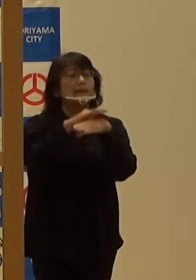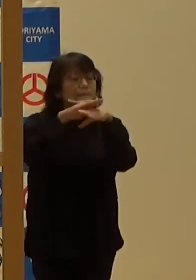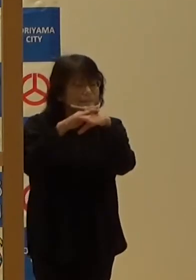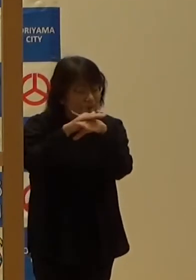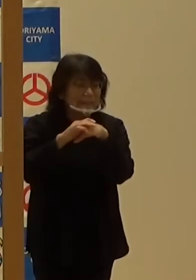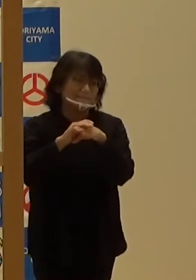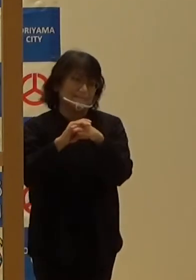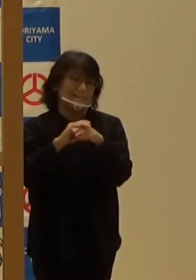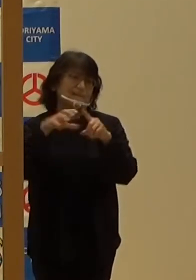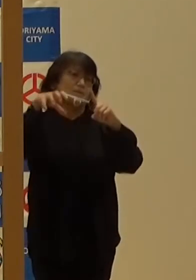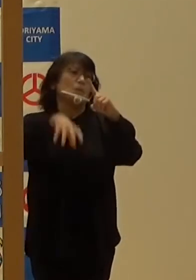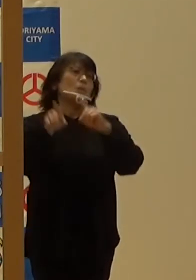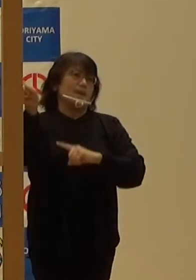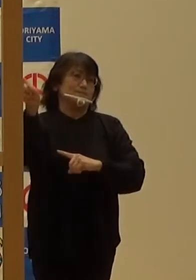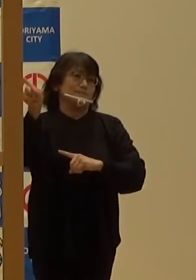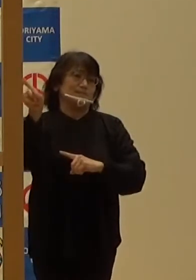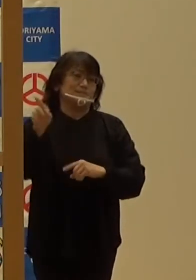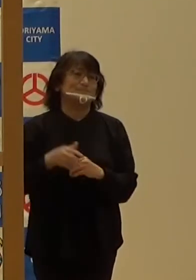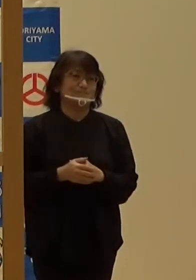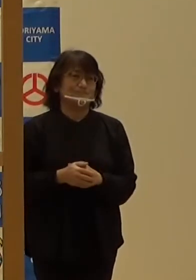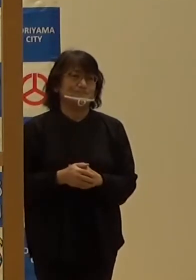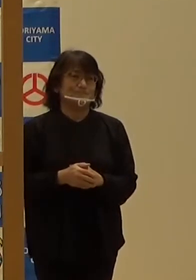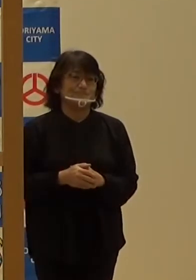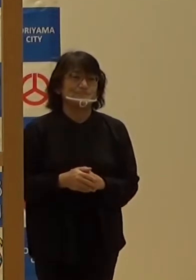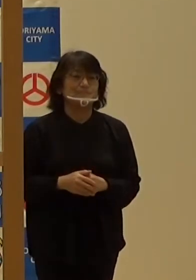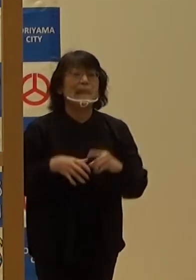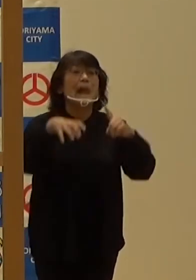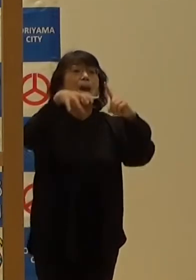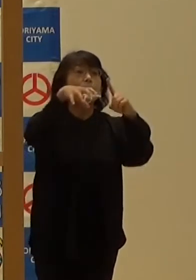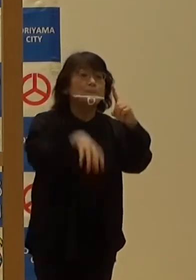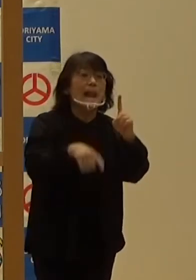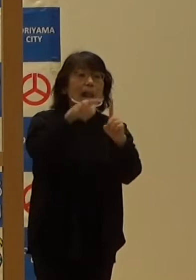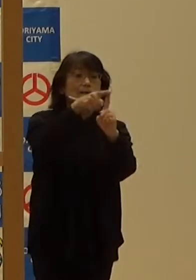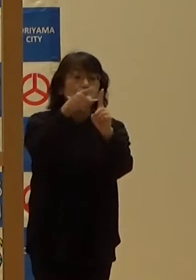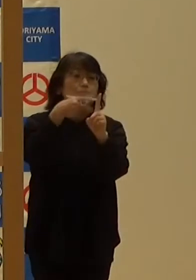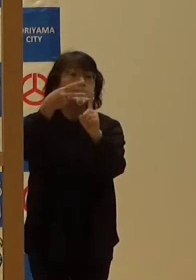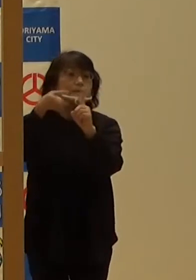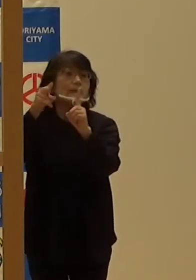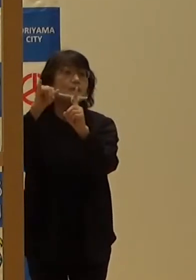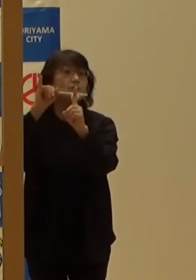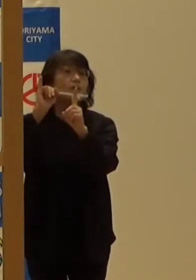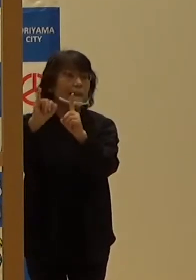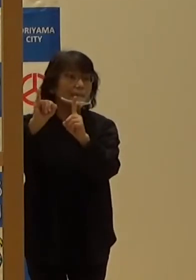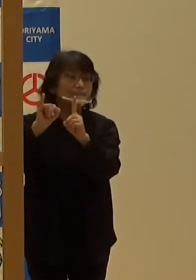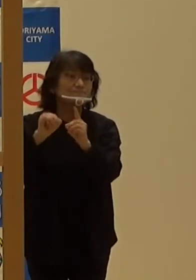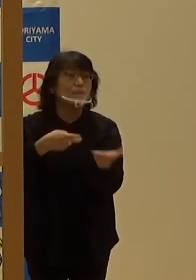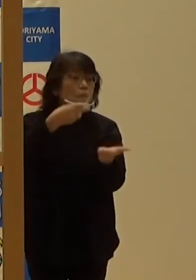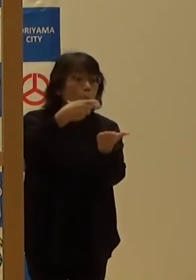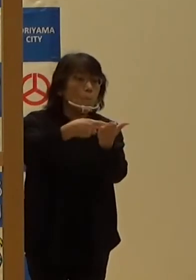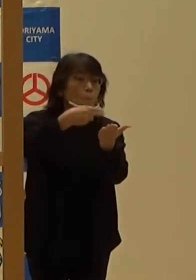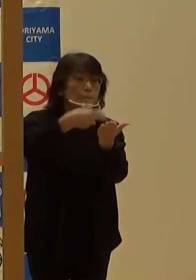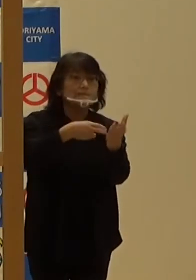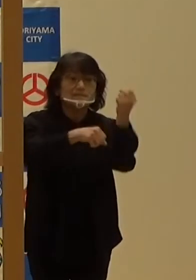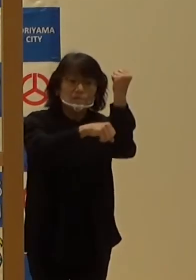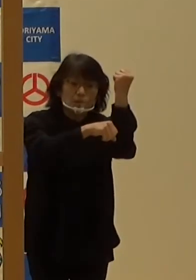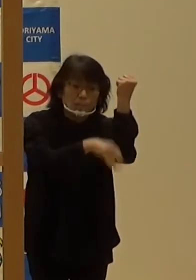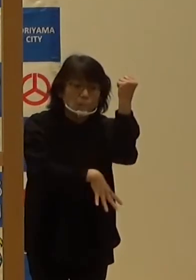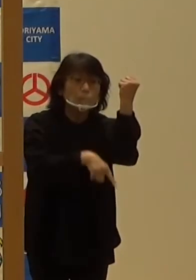ますから、やはりパーク PFI とこの法律に基づきましてね、 そこ基本をしっかりそこに置い